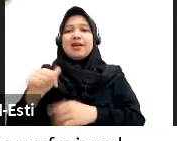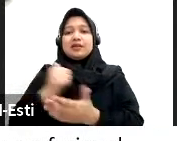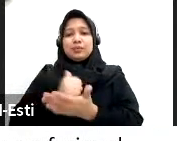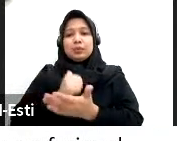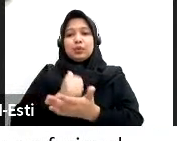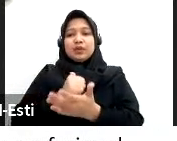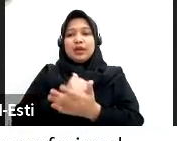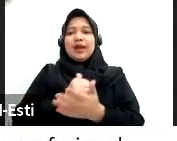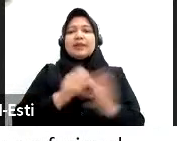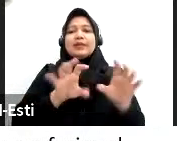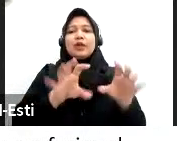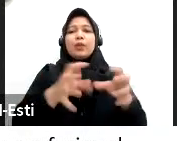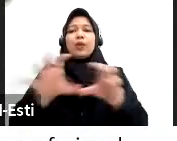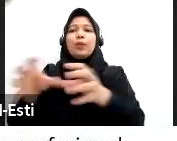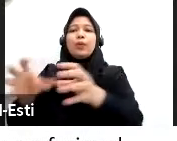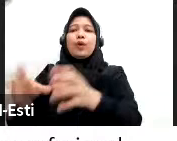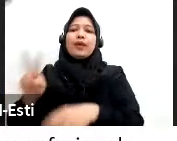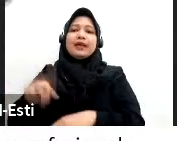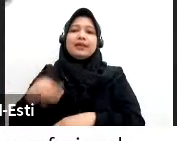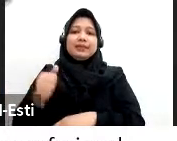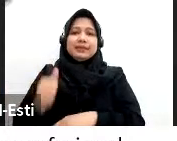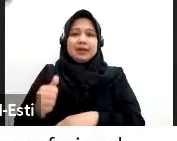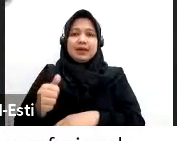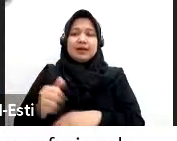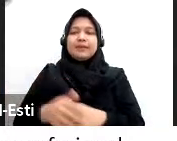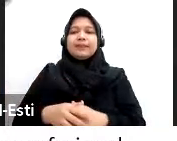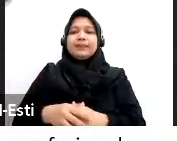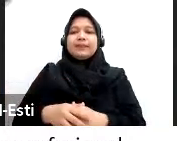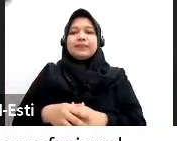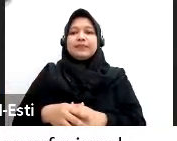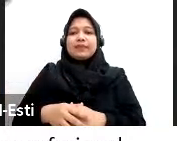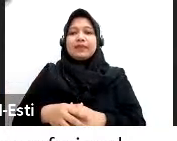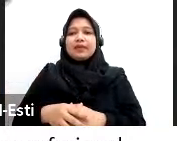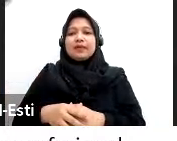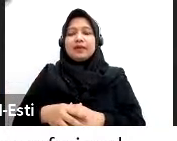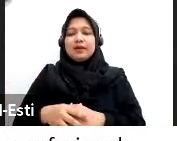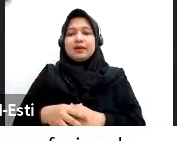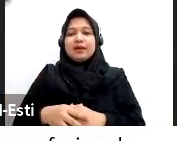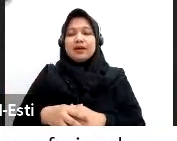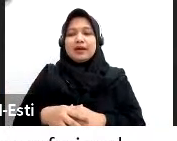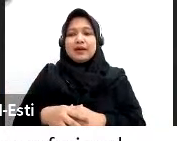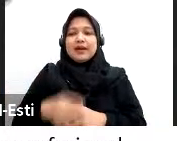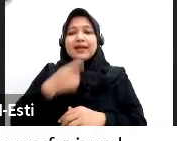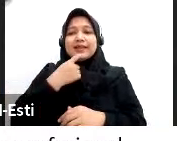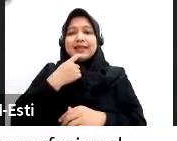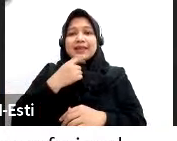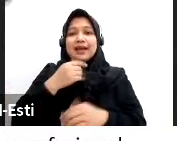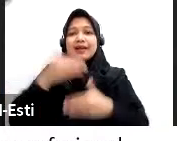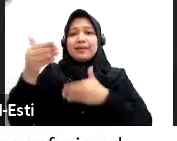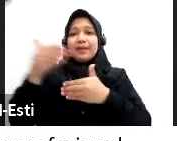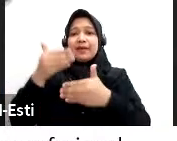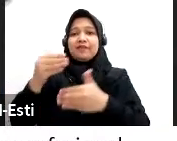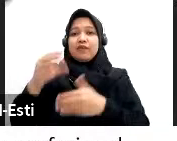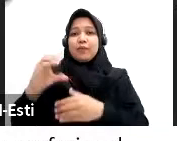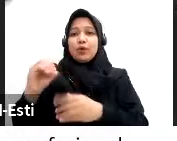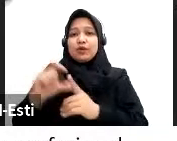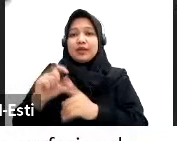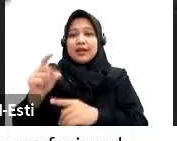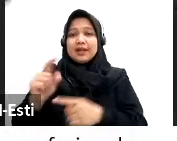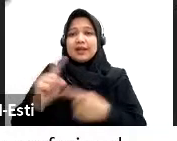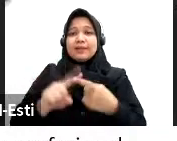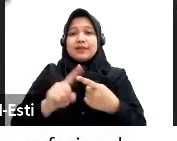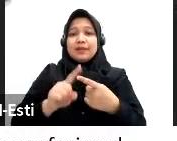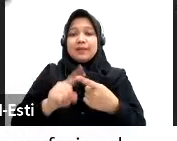kategori seks ikan lagi bisa dikelompokkan lagi mengenai a platform for biar yang pertama adalah